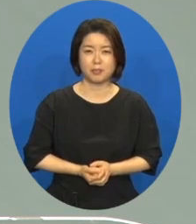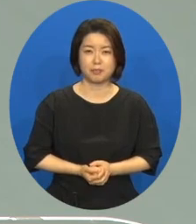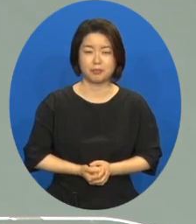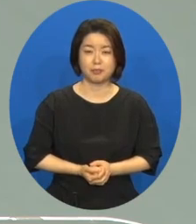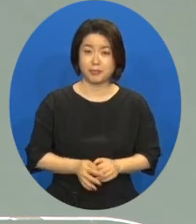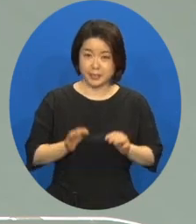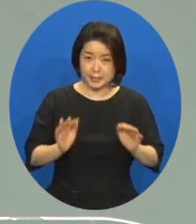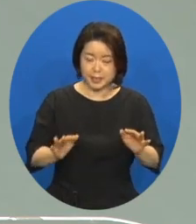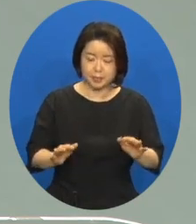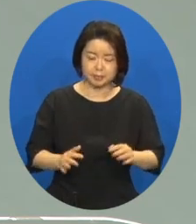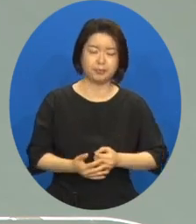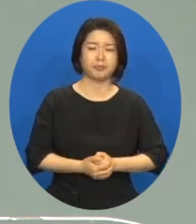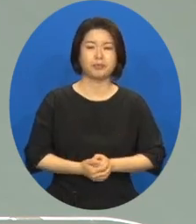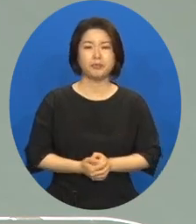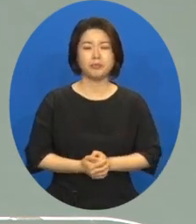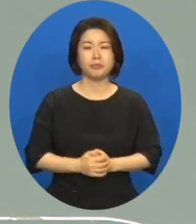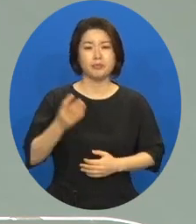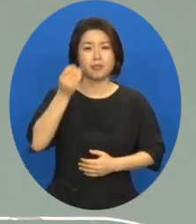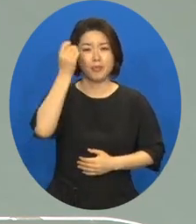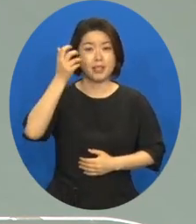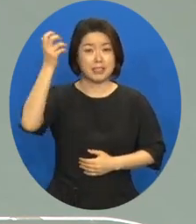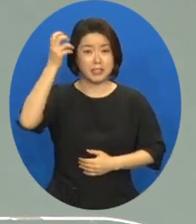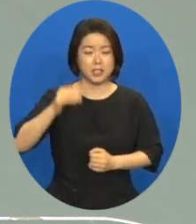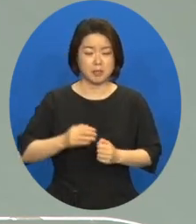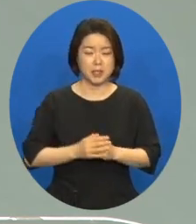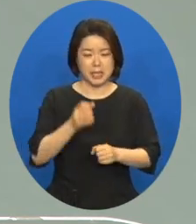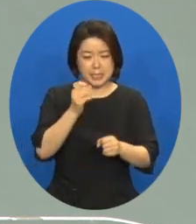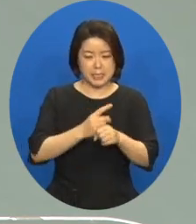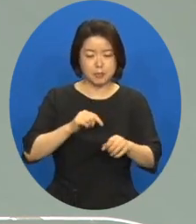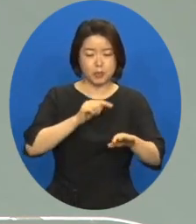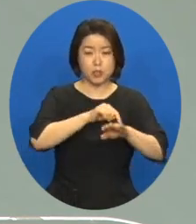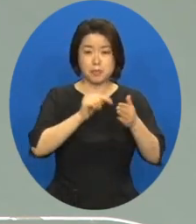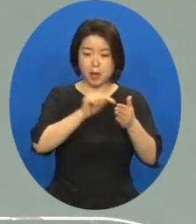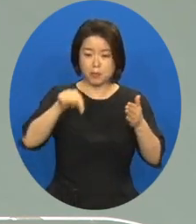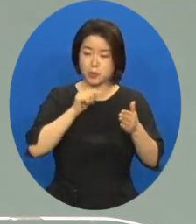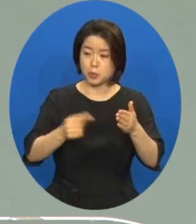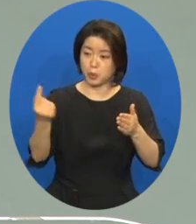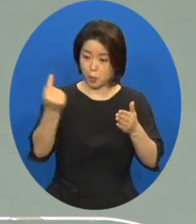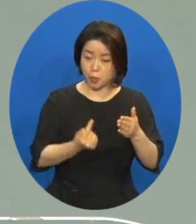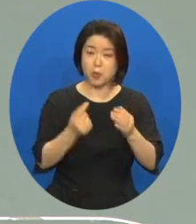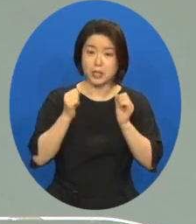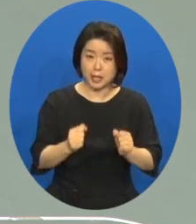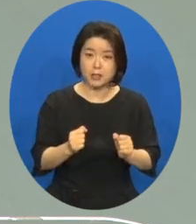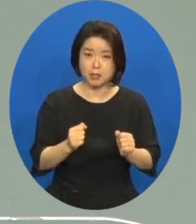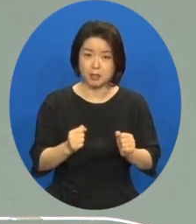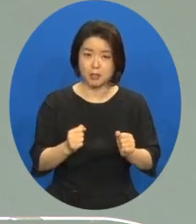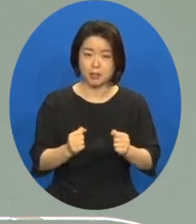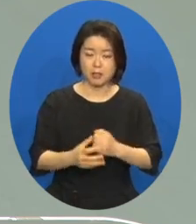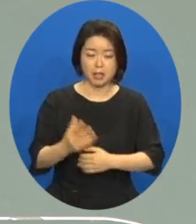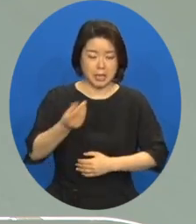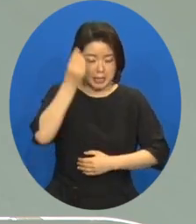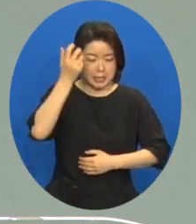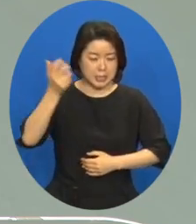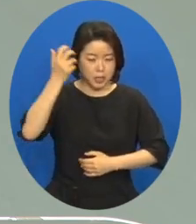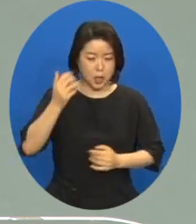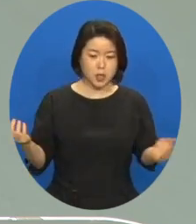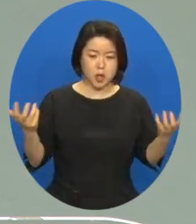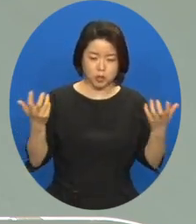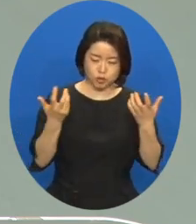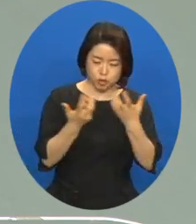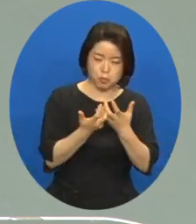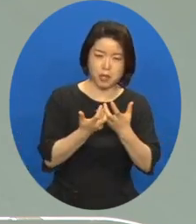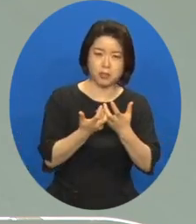자, 성령님께서 우리 안에 이미 그렇게 계시니 성령 충만하기는 얼마나 쉽겠어요.